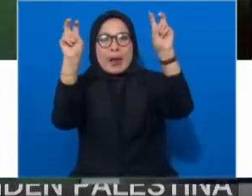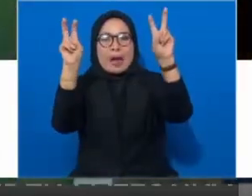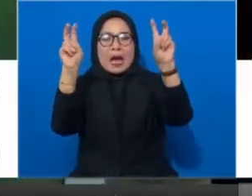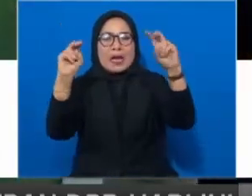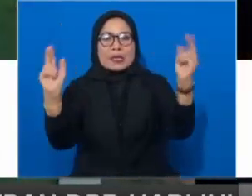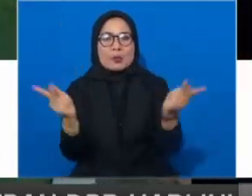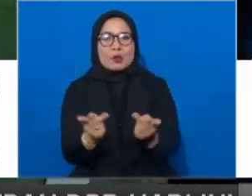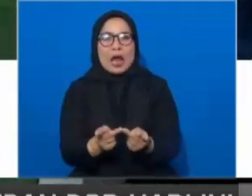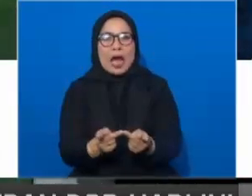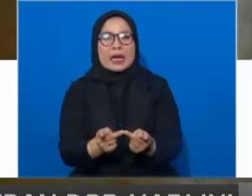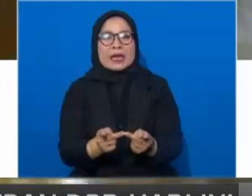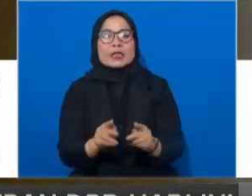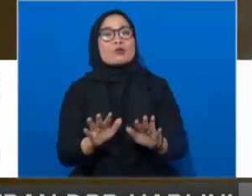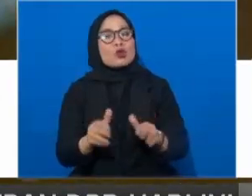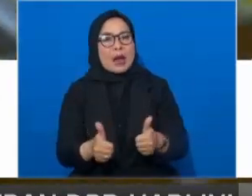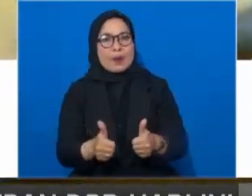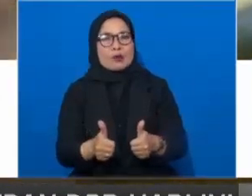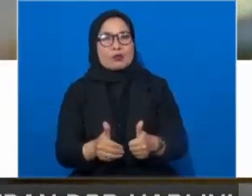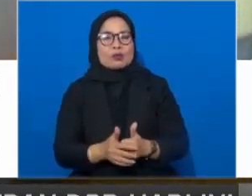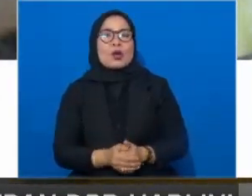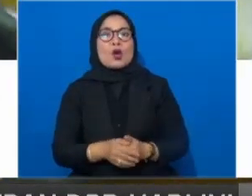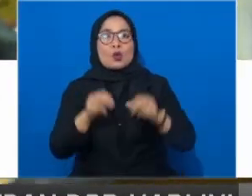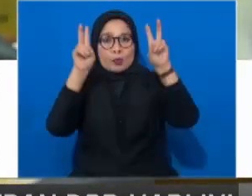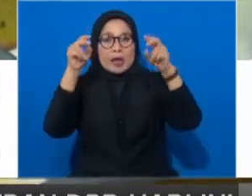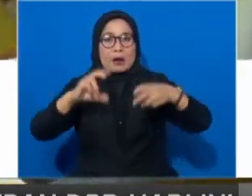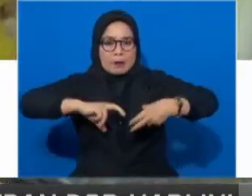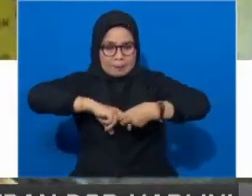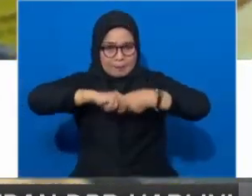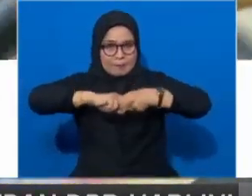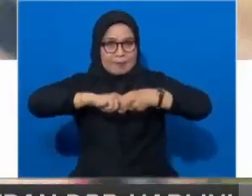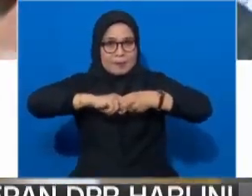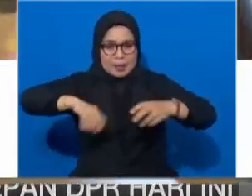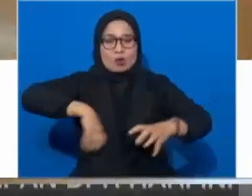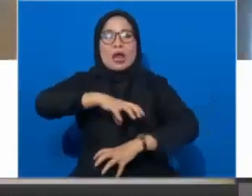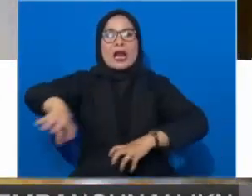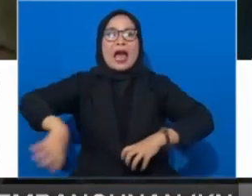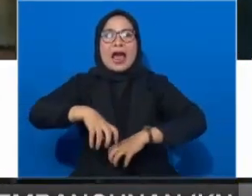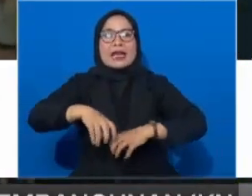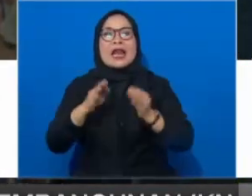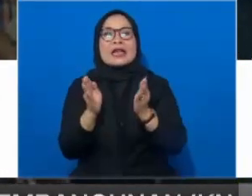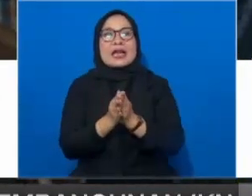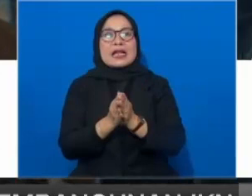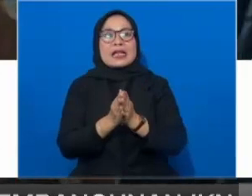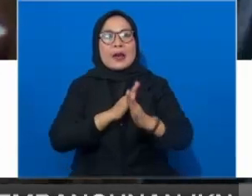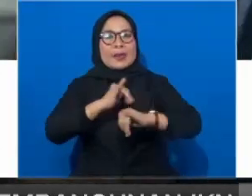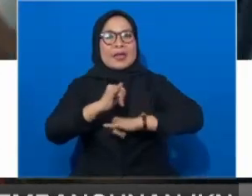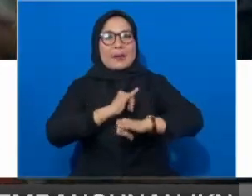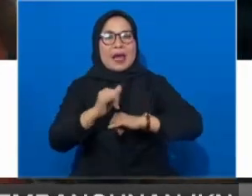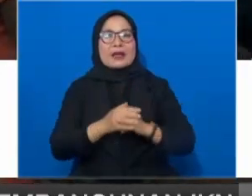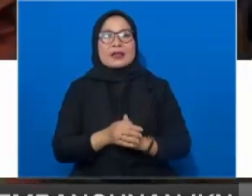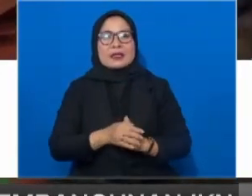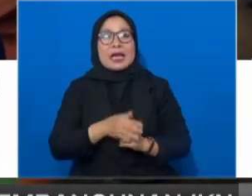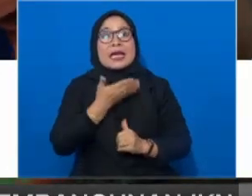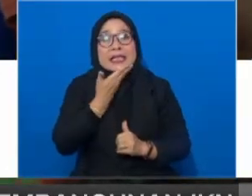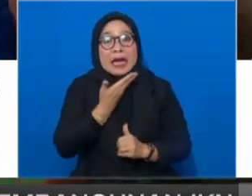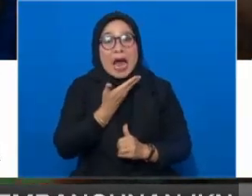Menyantapnya bersama keluarga dan teman menjadi momen untuk mempererat tali persaudaraan dan kebersamaan. Ya, sederhana itu mungkin kata yang paling tepat ya